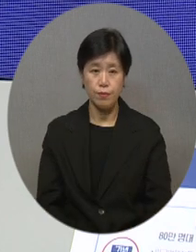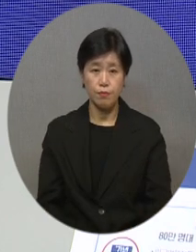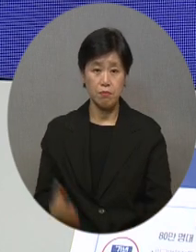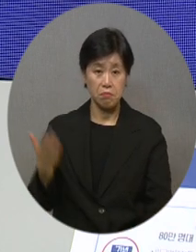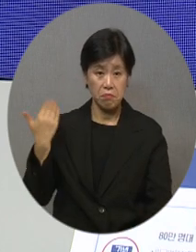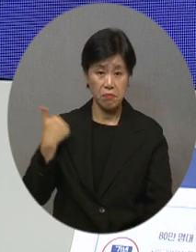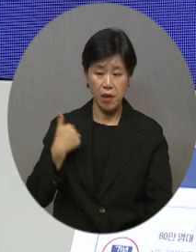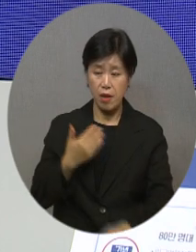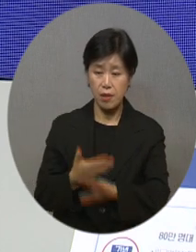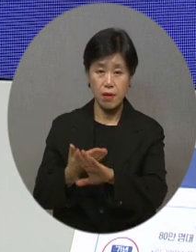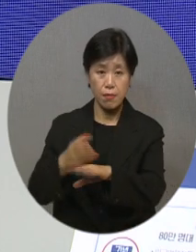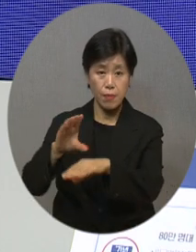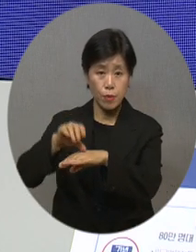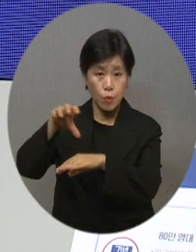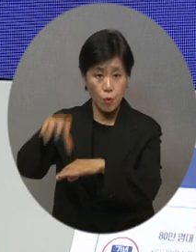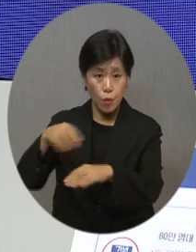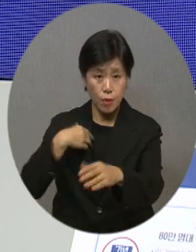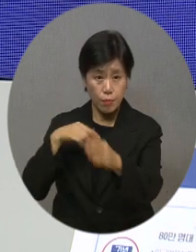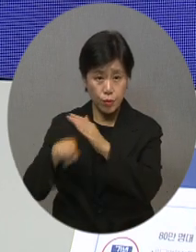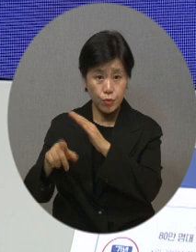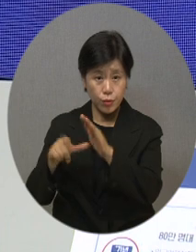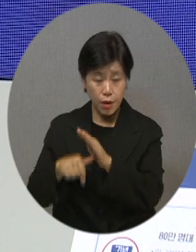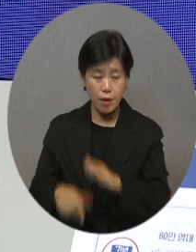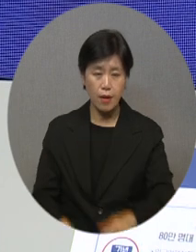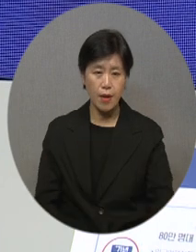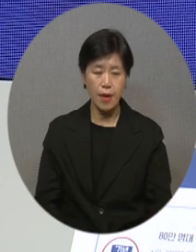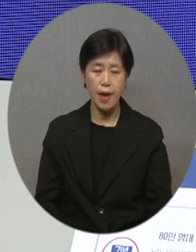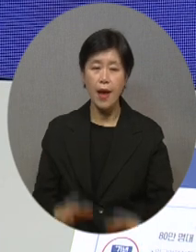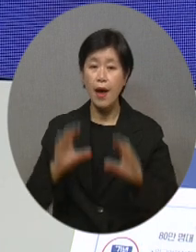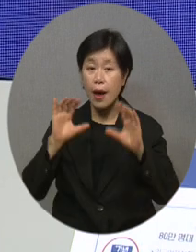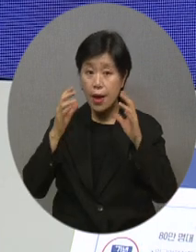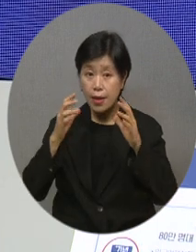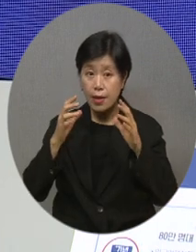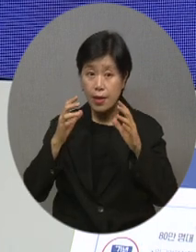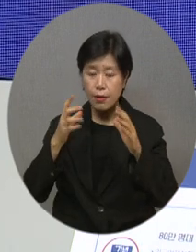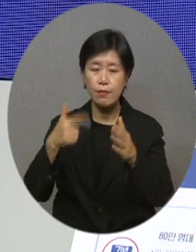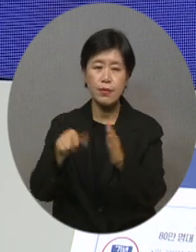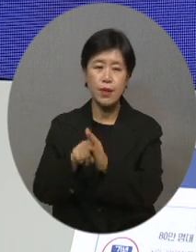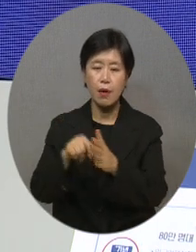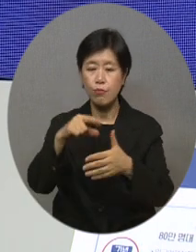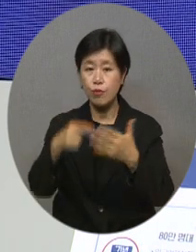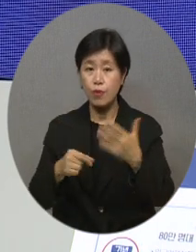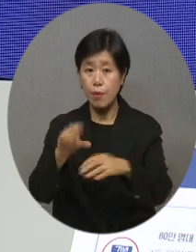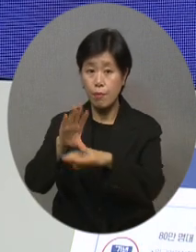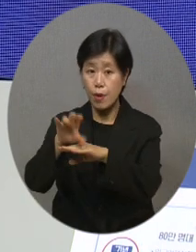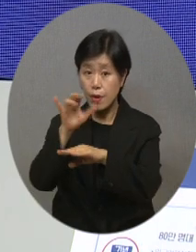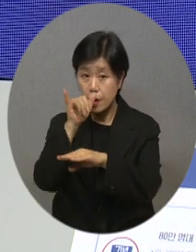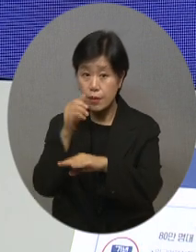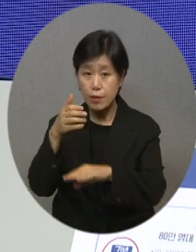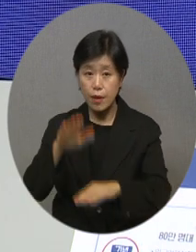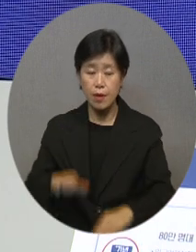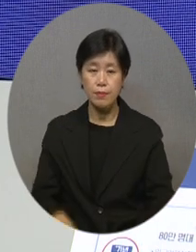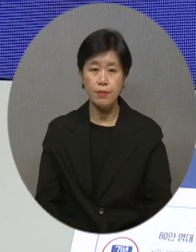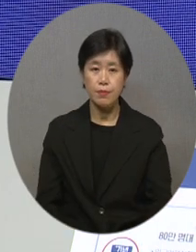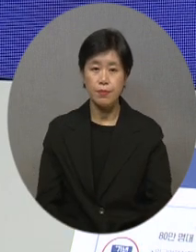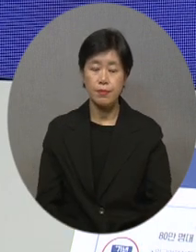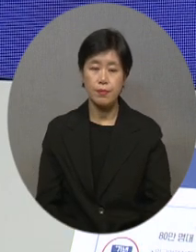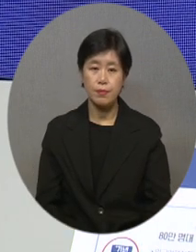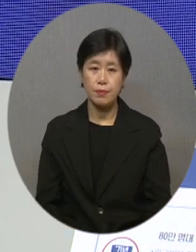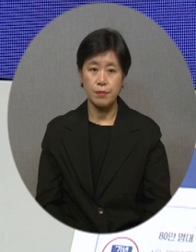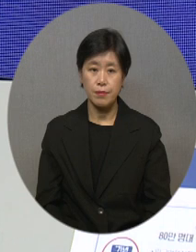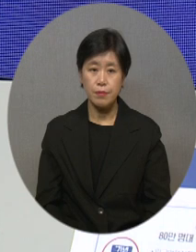갔었는데요. 거기는 우리 딩동댕 유치원이 있더라고요. 그런데 그 중에서 하나가 별이라고 그